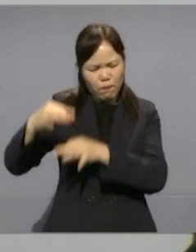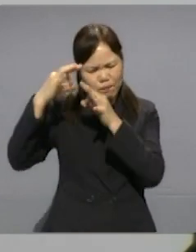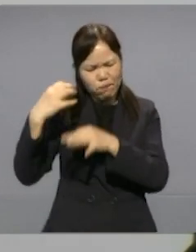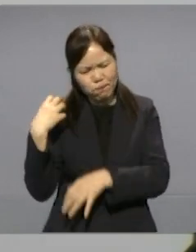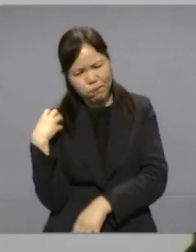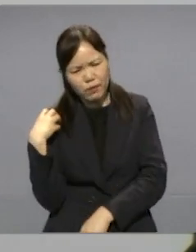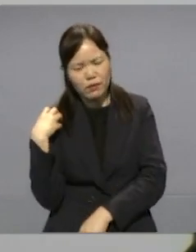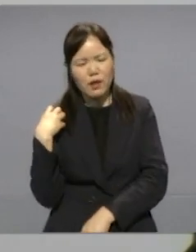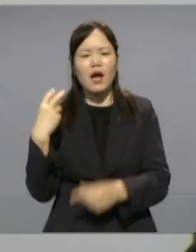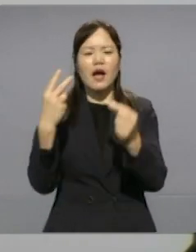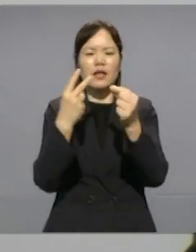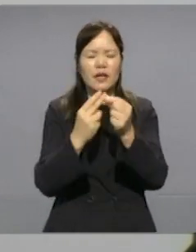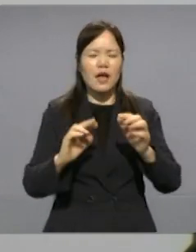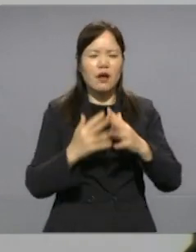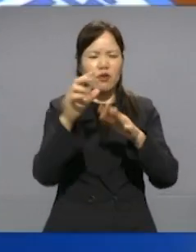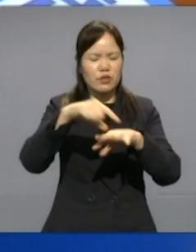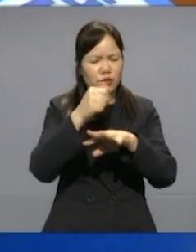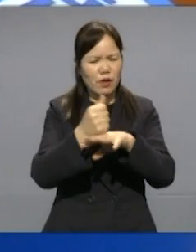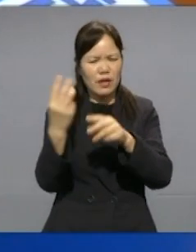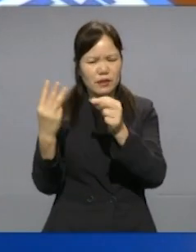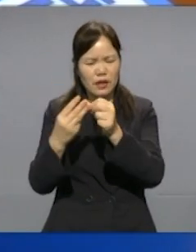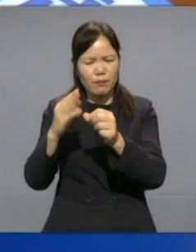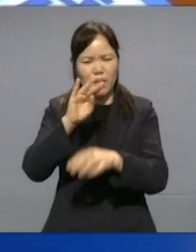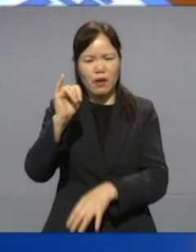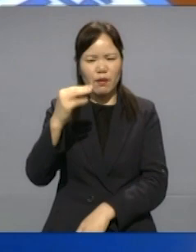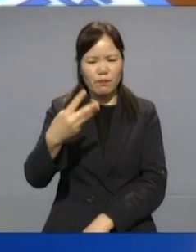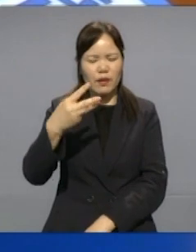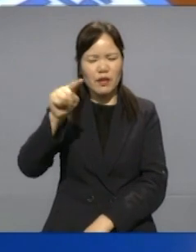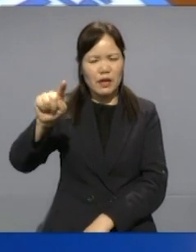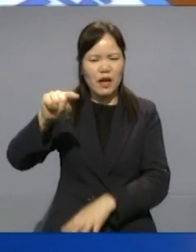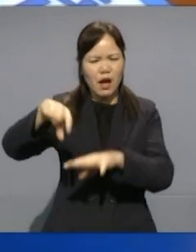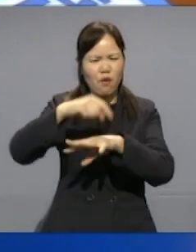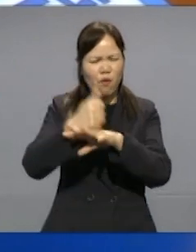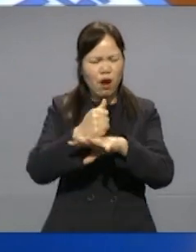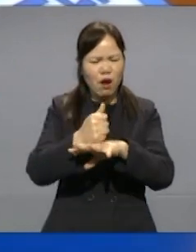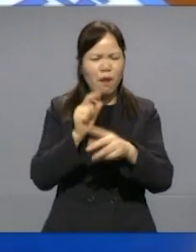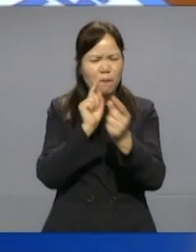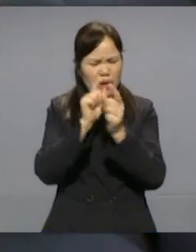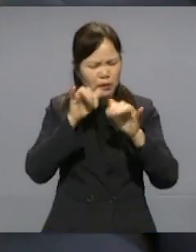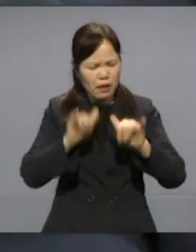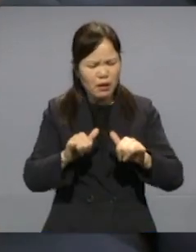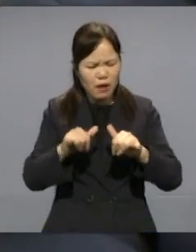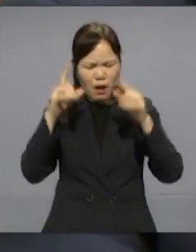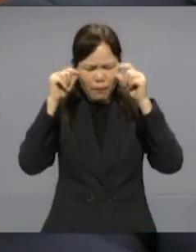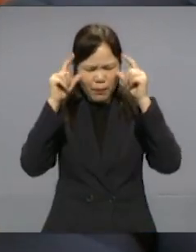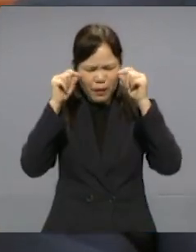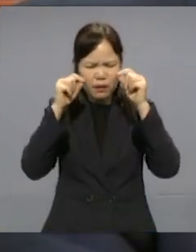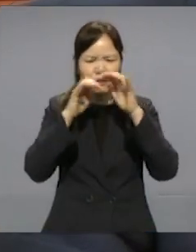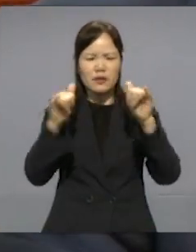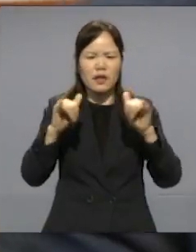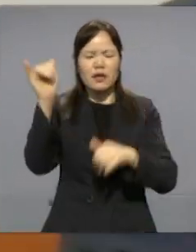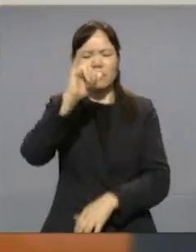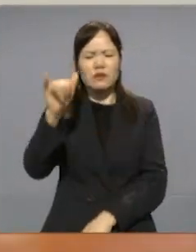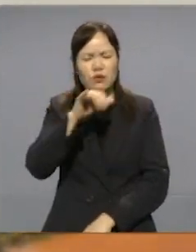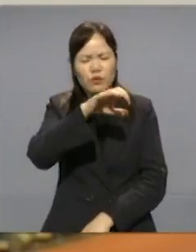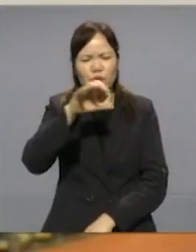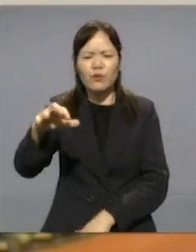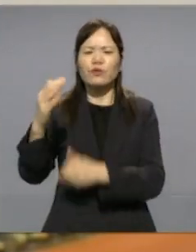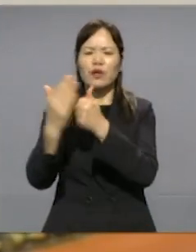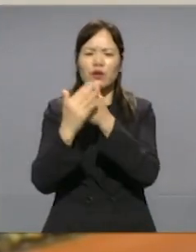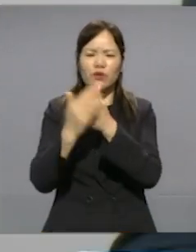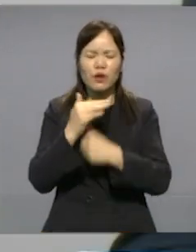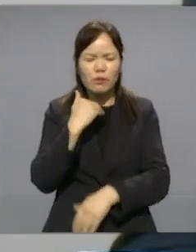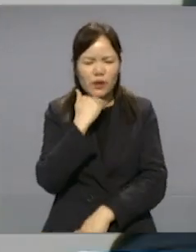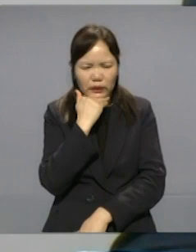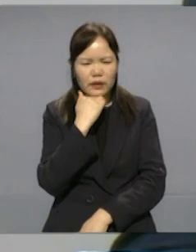건축왕, 제3의 빌라왕을 만나지 않을까 밤잠을 설치는 국민들이 전국 곳곳에서 정부의 손길을 기다리고 있다며